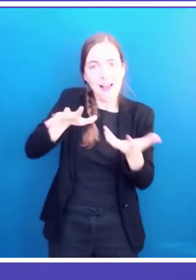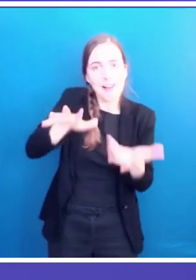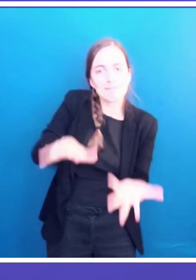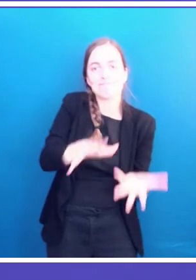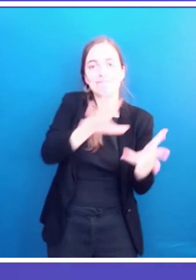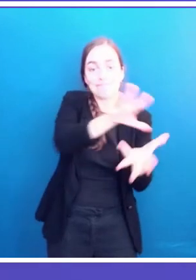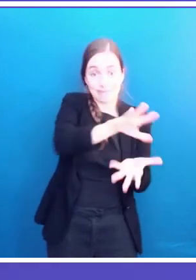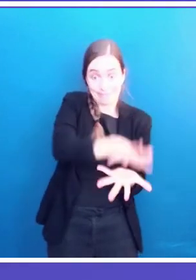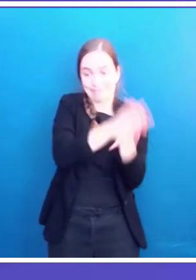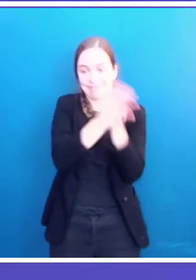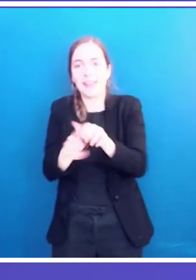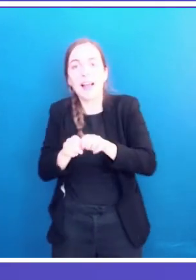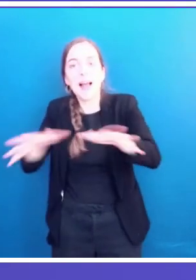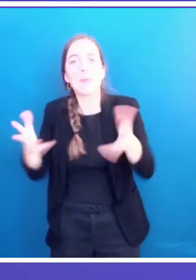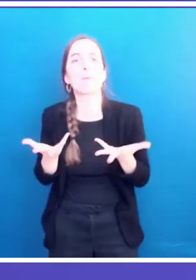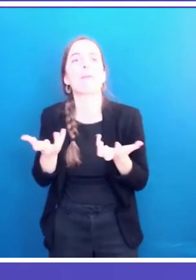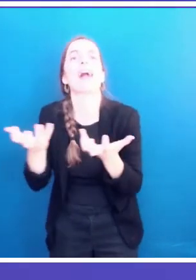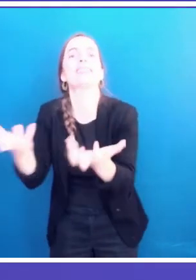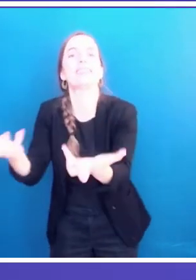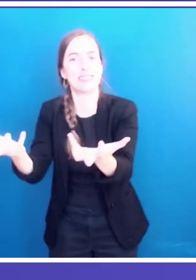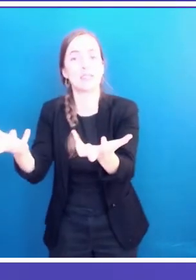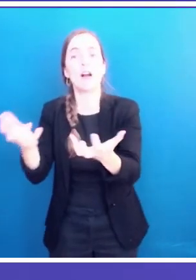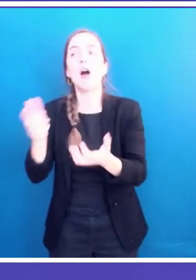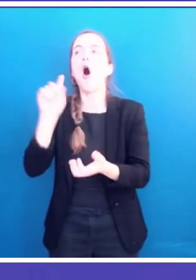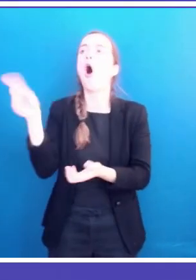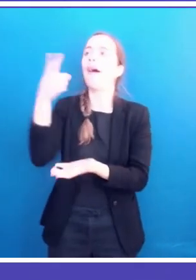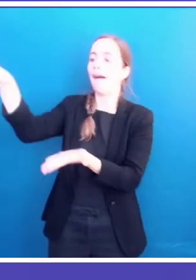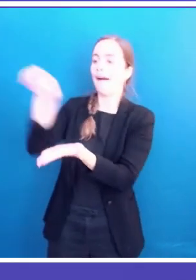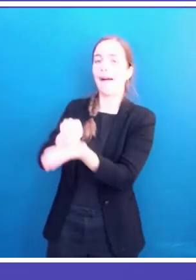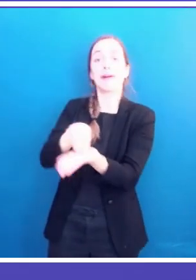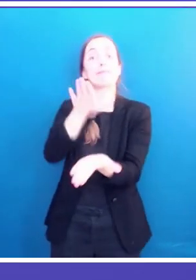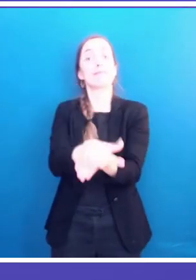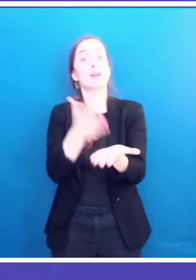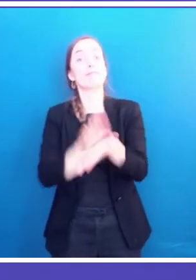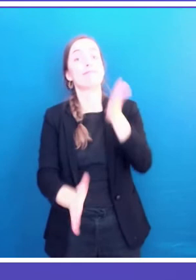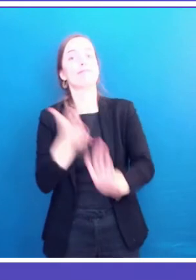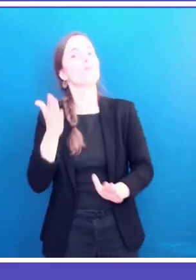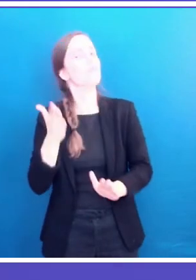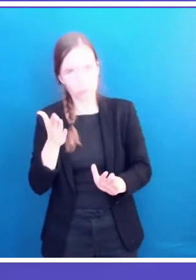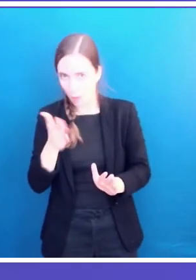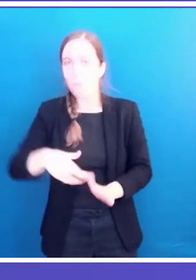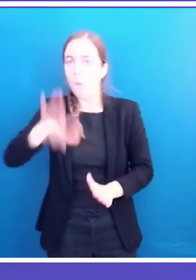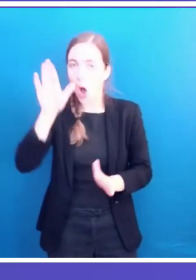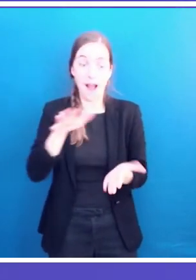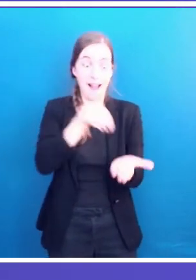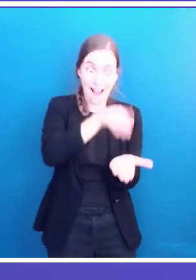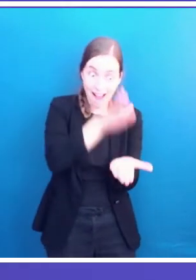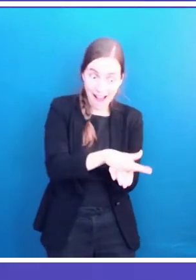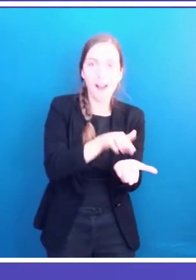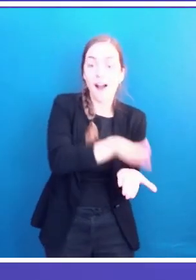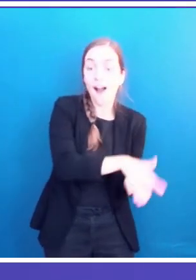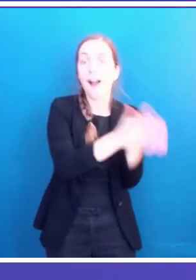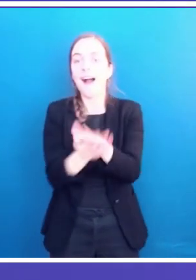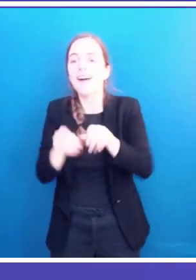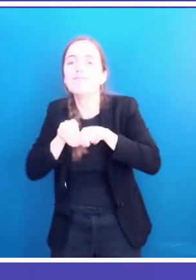جار النماذج بل بتكييفها حسب السياق الذي نحن فيه. وبرأيي التعاون بين الجنوب والشمال يجب أن يذهب بهذا